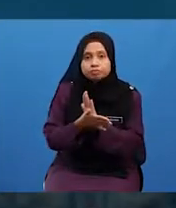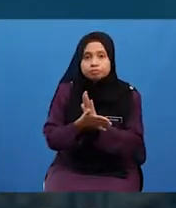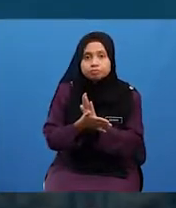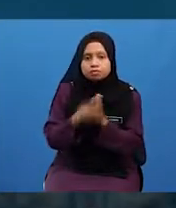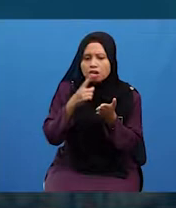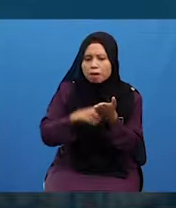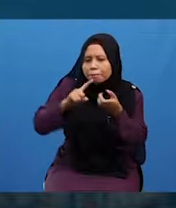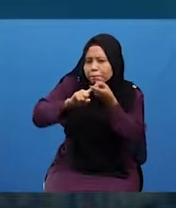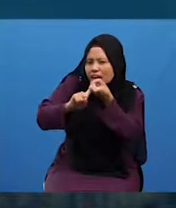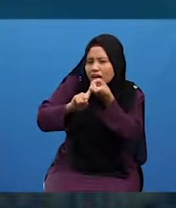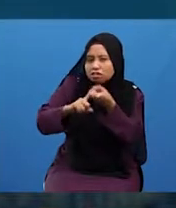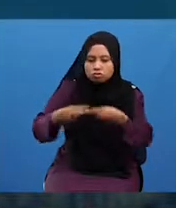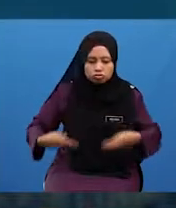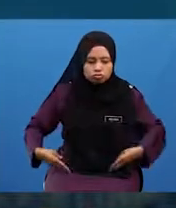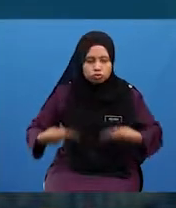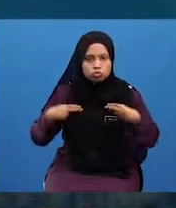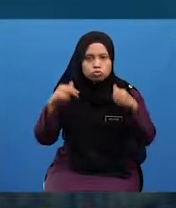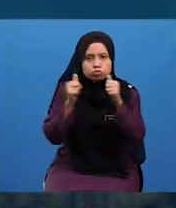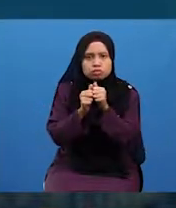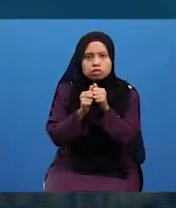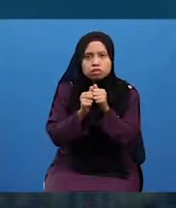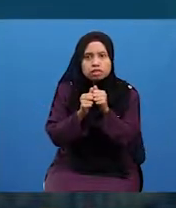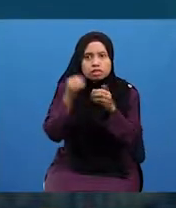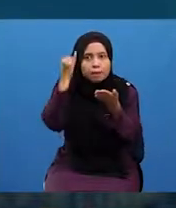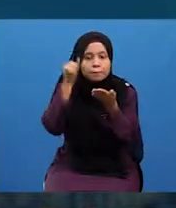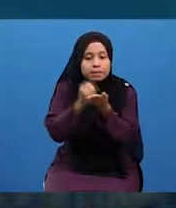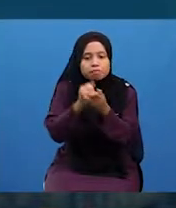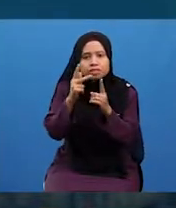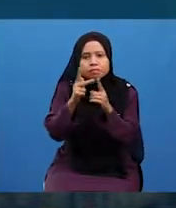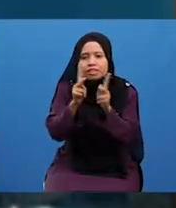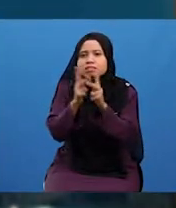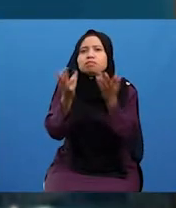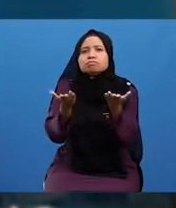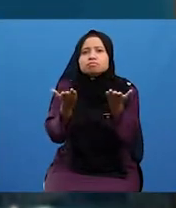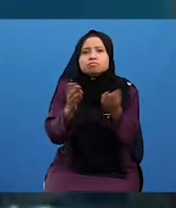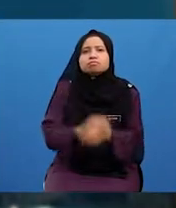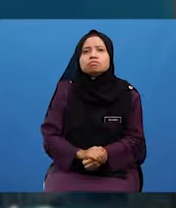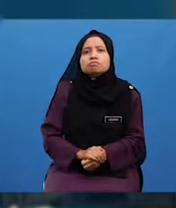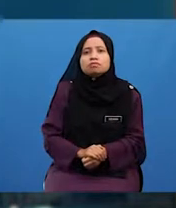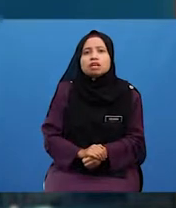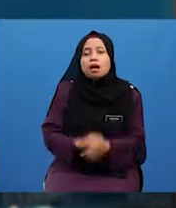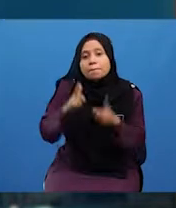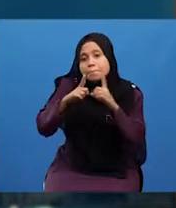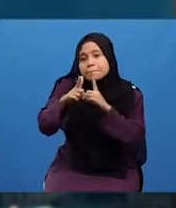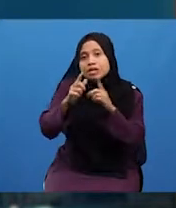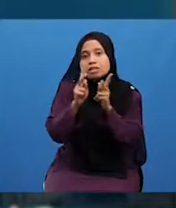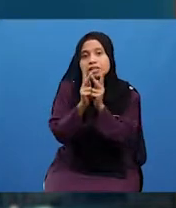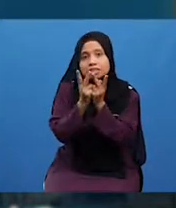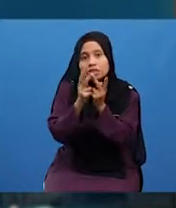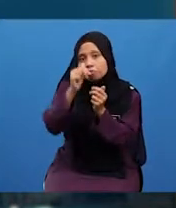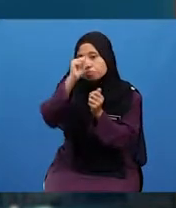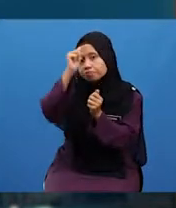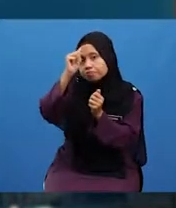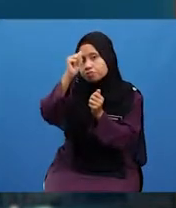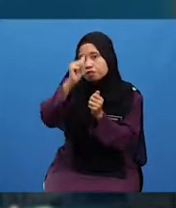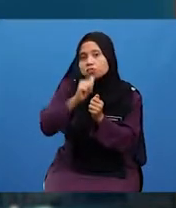apa kaitan kehidupan kita dengan beriman kepada kitab? Melalui kitab, Allah